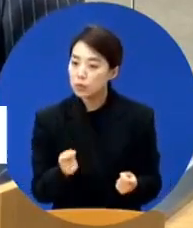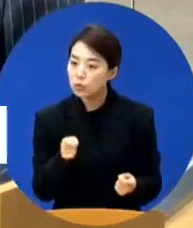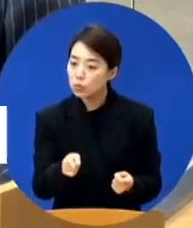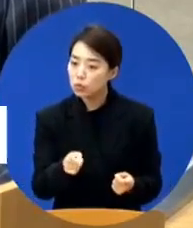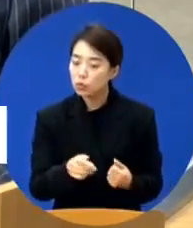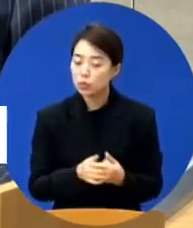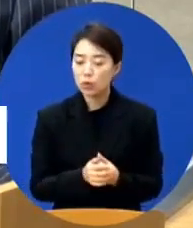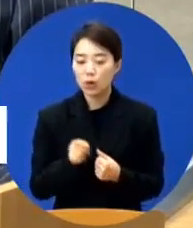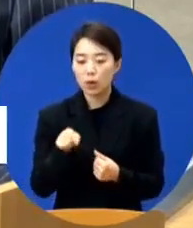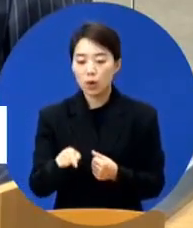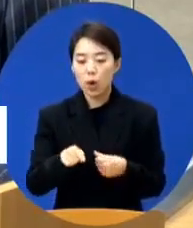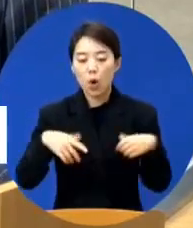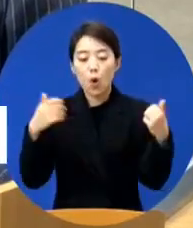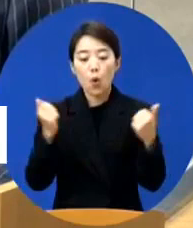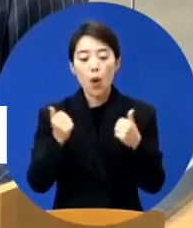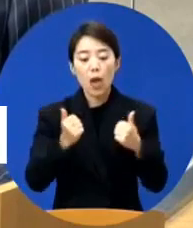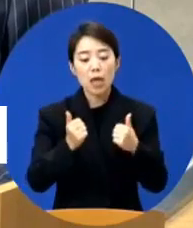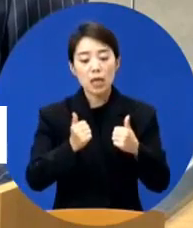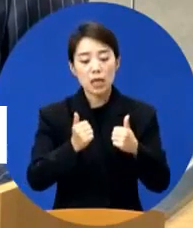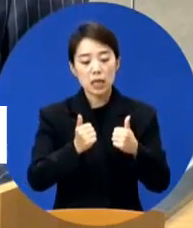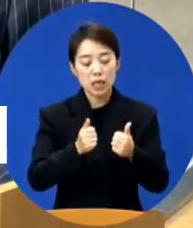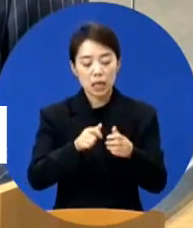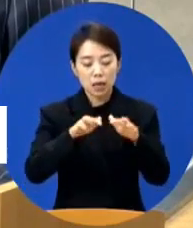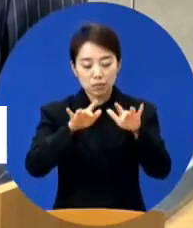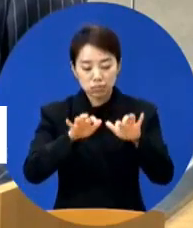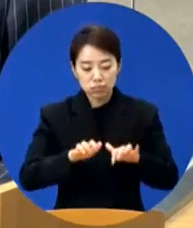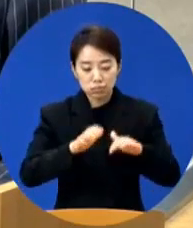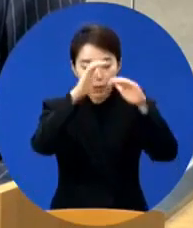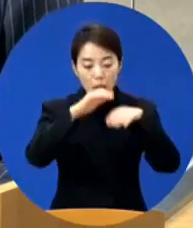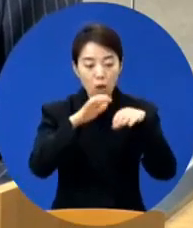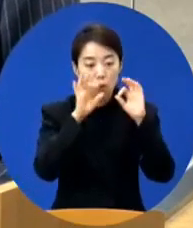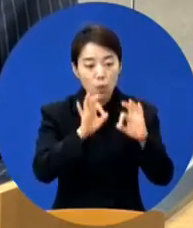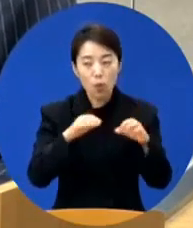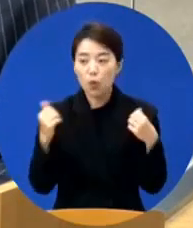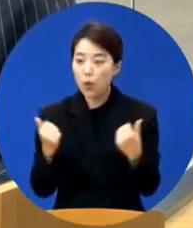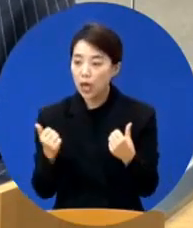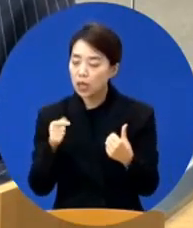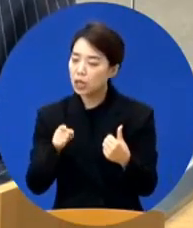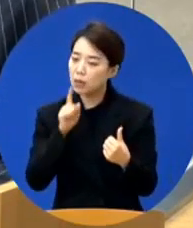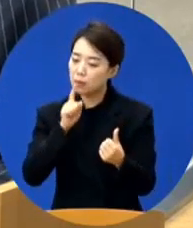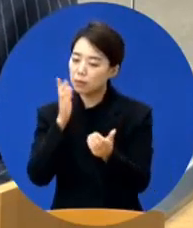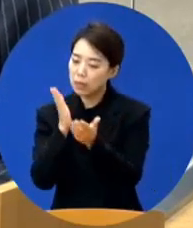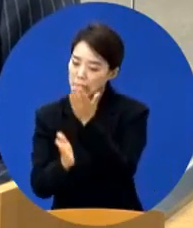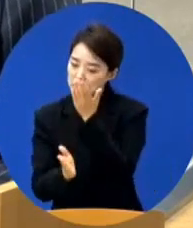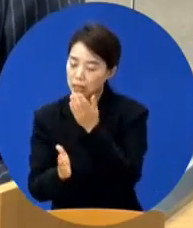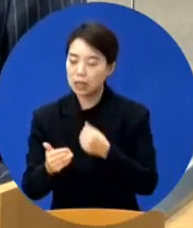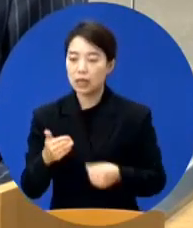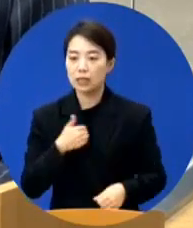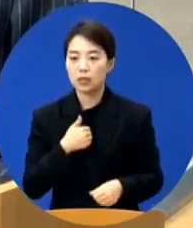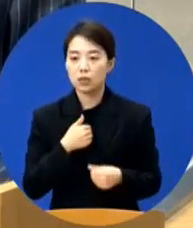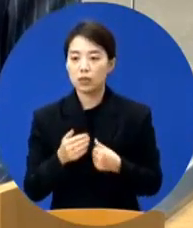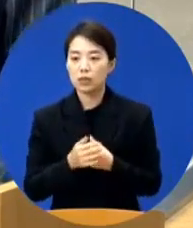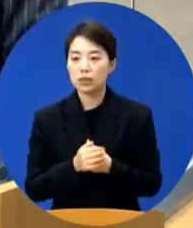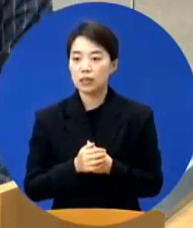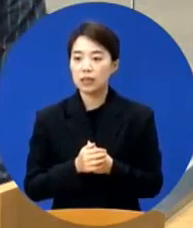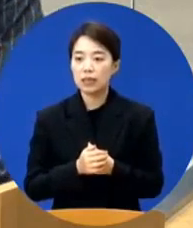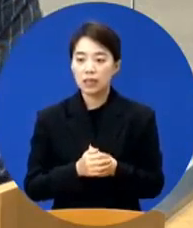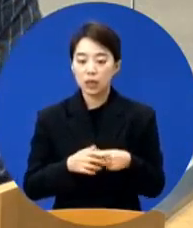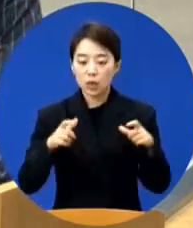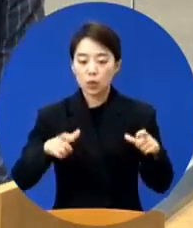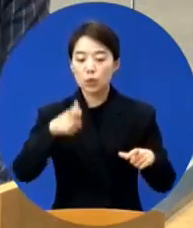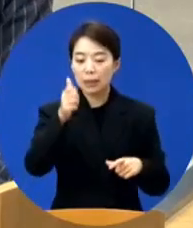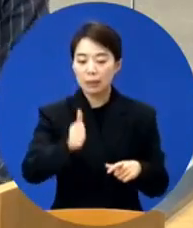어떻게 광역의회에서 회의록을 가지고 회의를 합니까? 요거는 제가 지사님한테 드리는 질문이 아니라